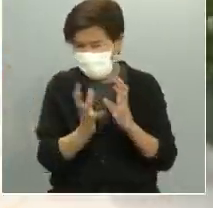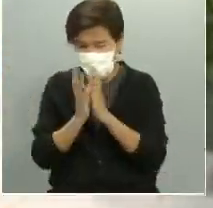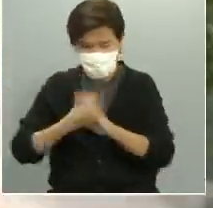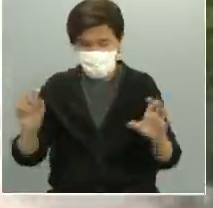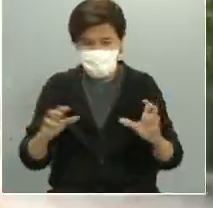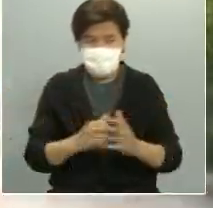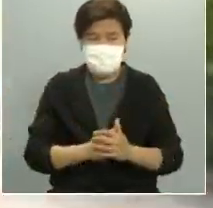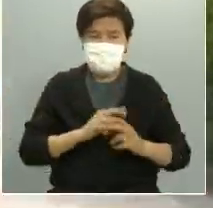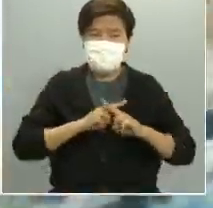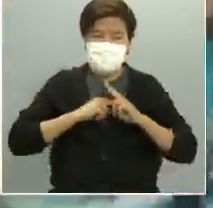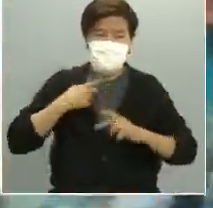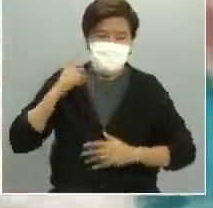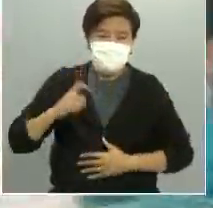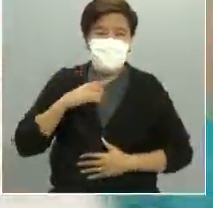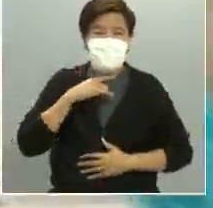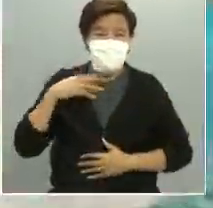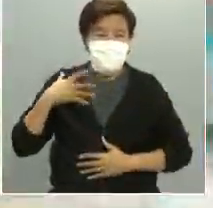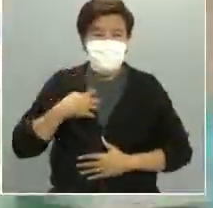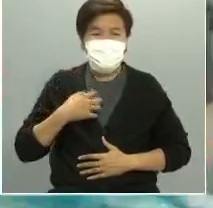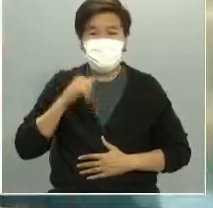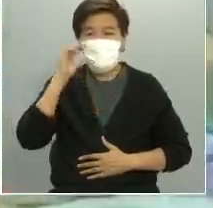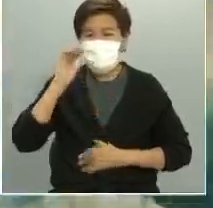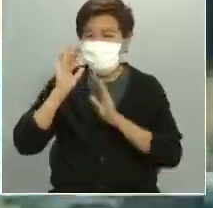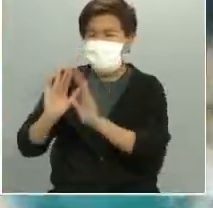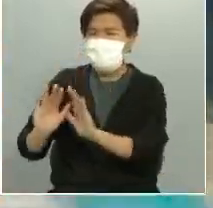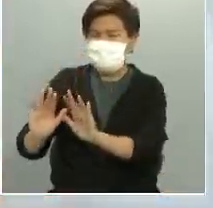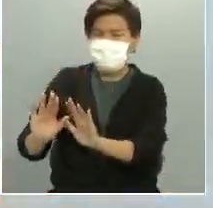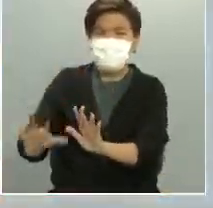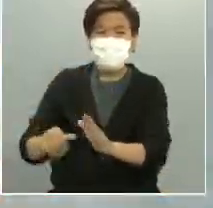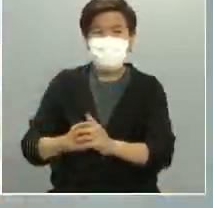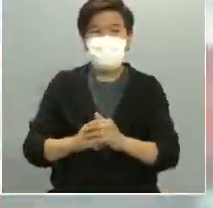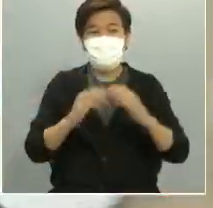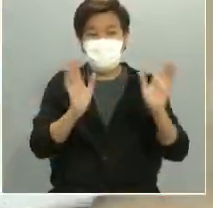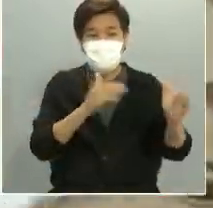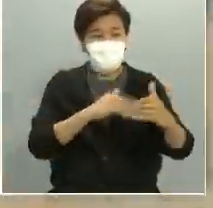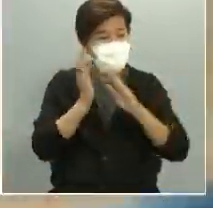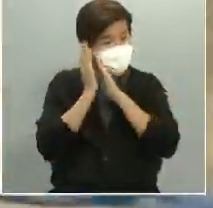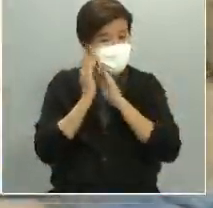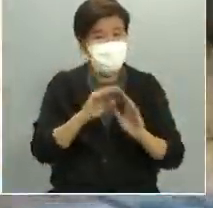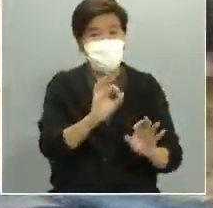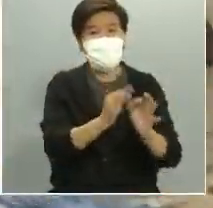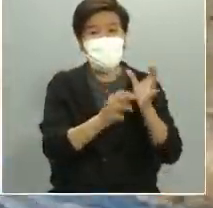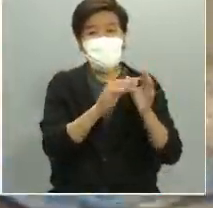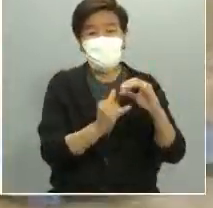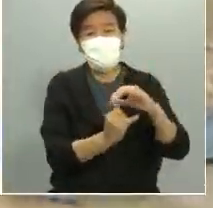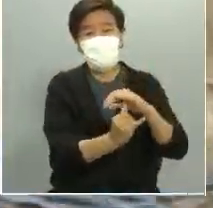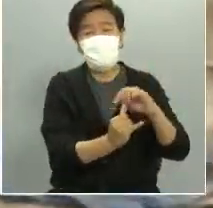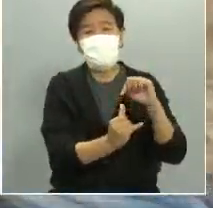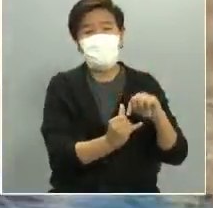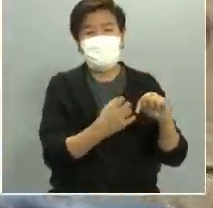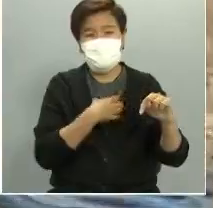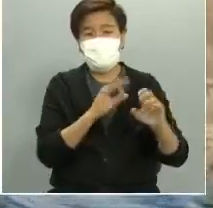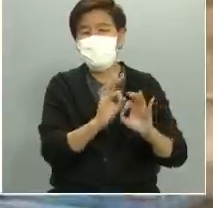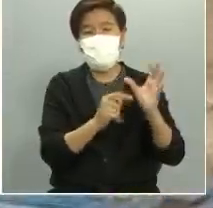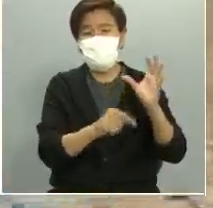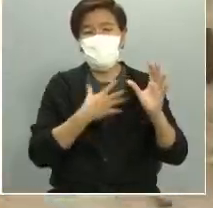จะฆ่าตัวตายคุณพ่อไปห้ามผ่านไปไม่นานลูกก็เผาห้องนอนตัวเองคือกะว่าจะนอนตายในกองเพลิงอะค่ะ นี่จะเอาเรื่